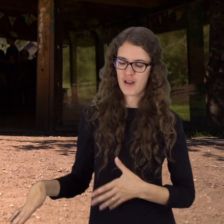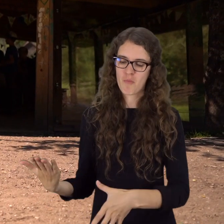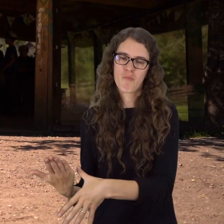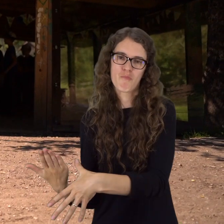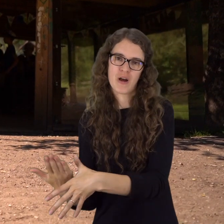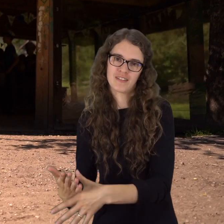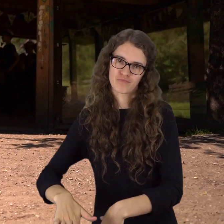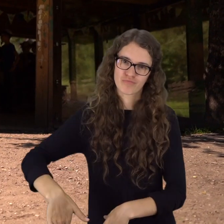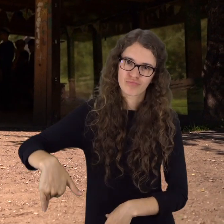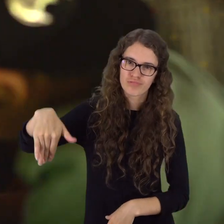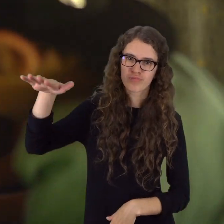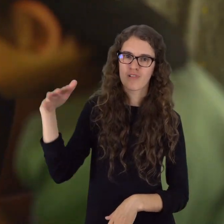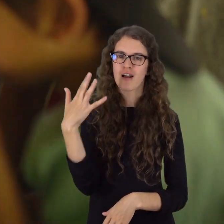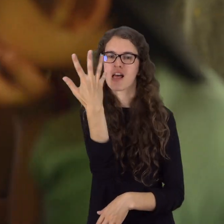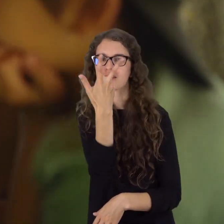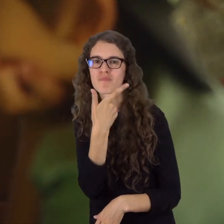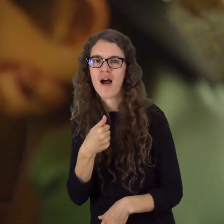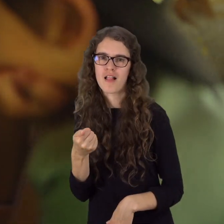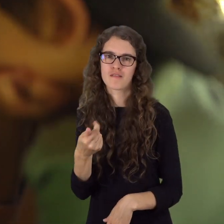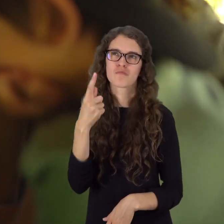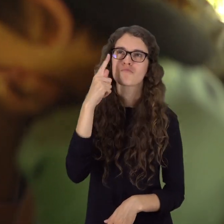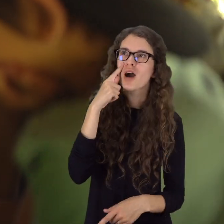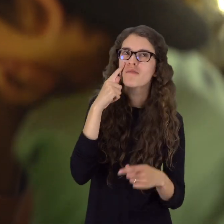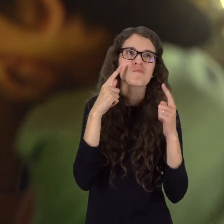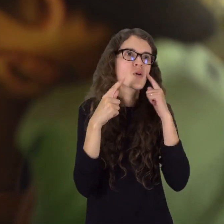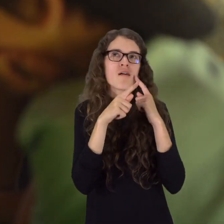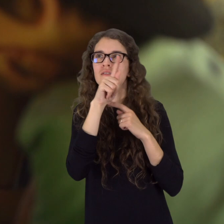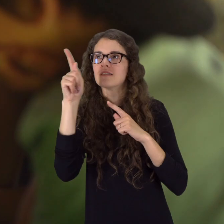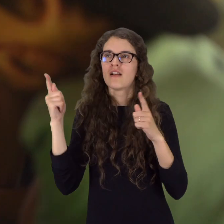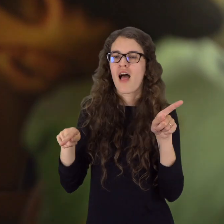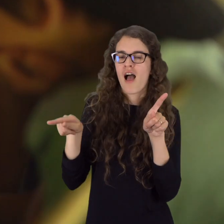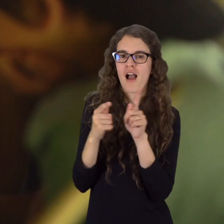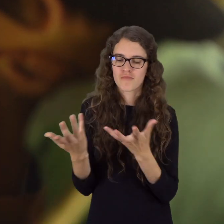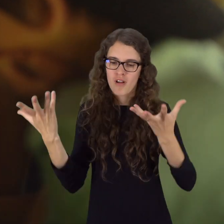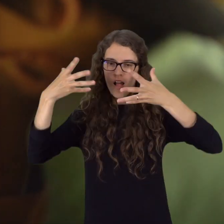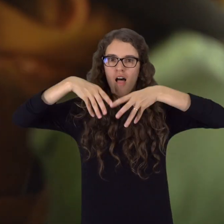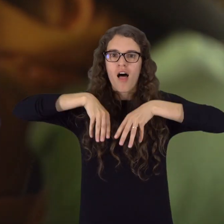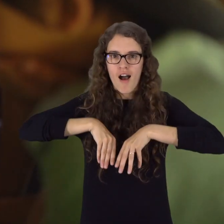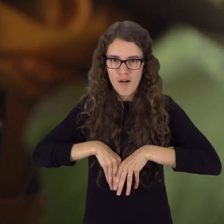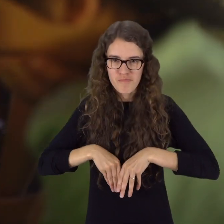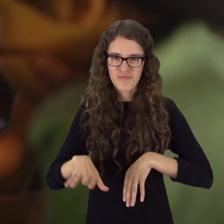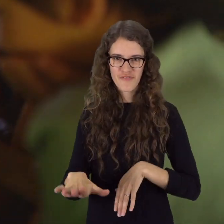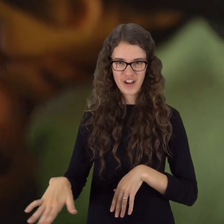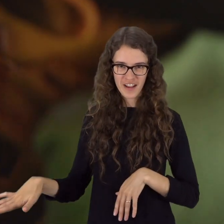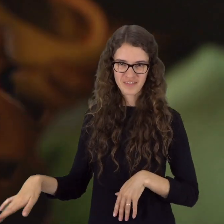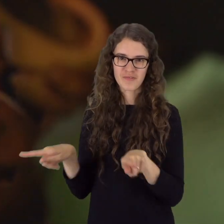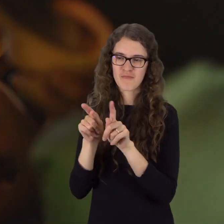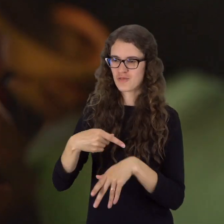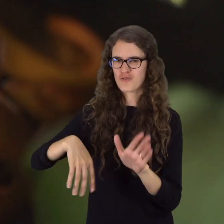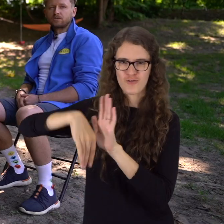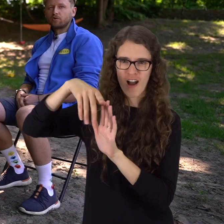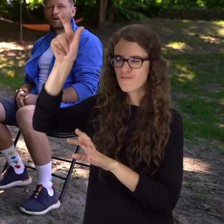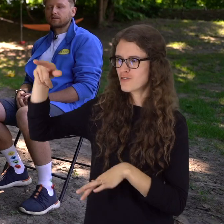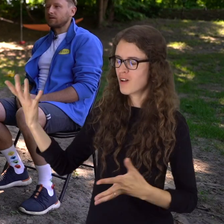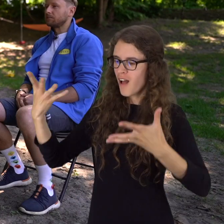augti, spalvo, na, visa tai tiesiog įkvepia mūsų vaikus ir šiaip žmonės